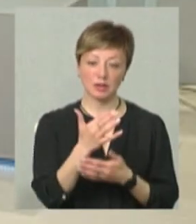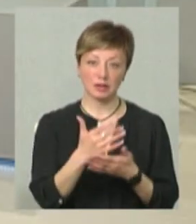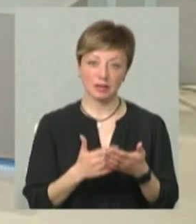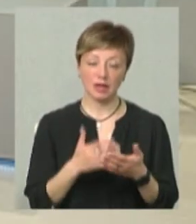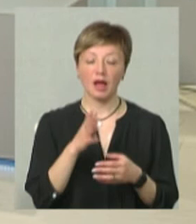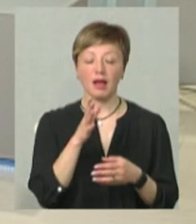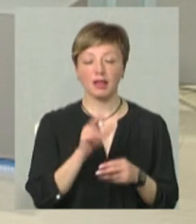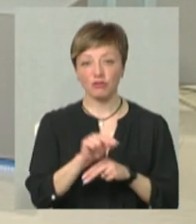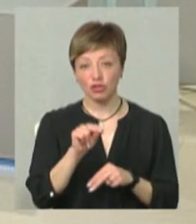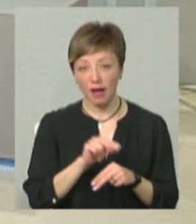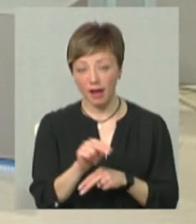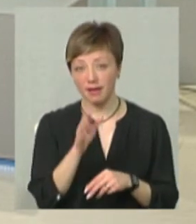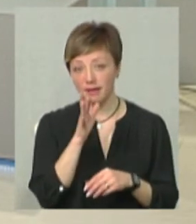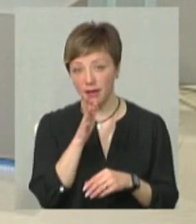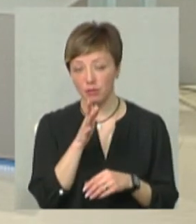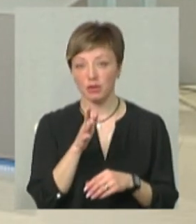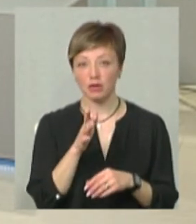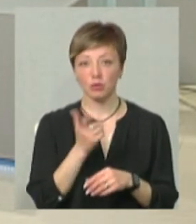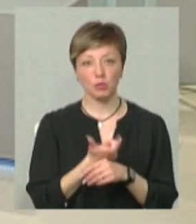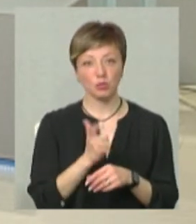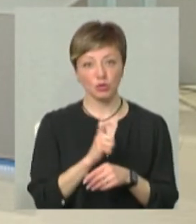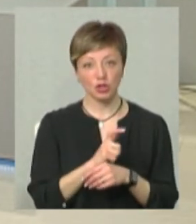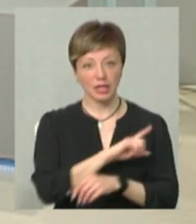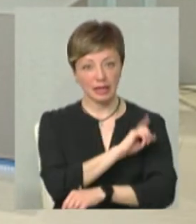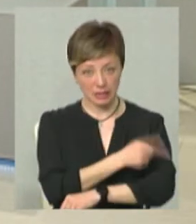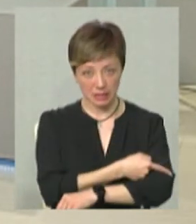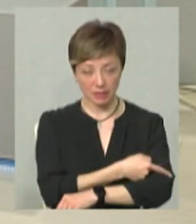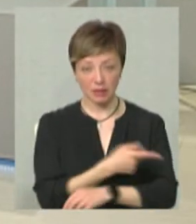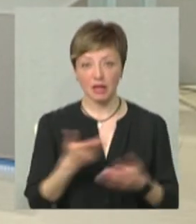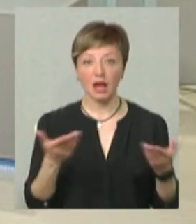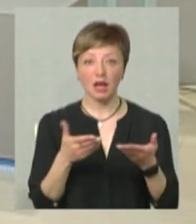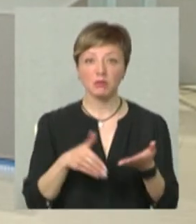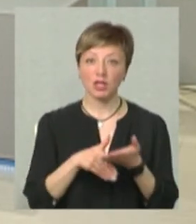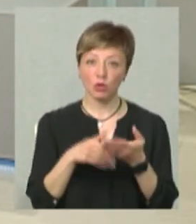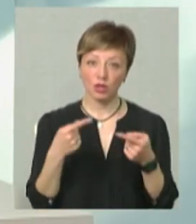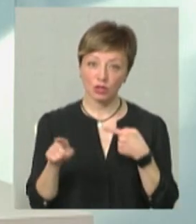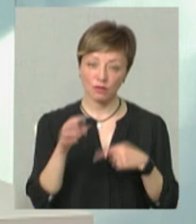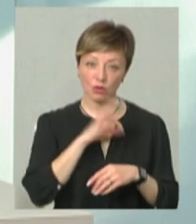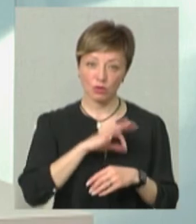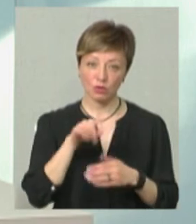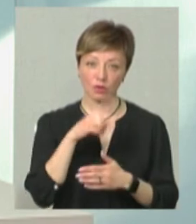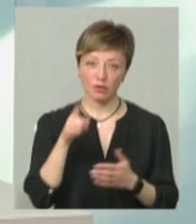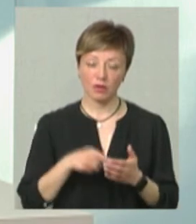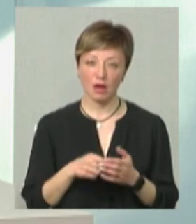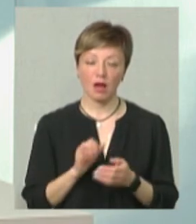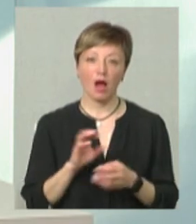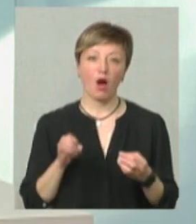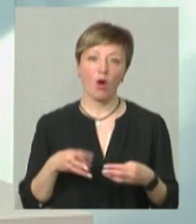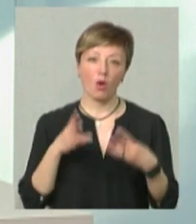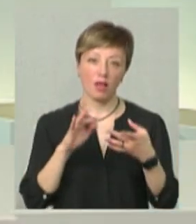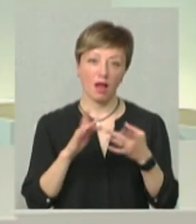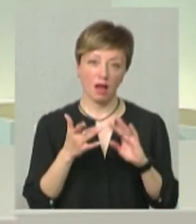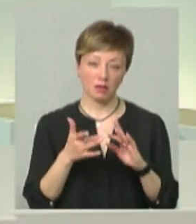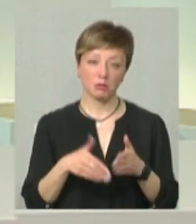скорочений термін навчання. То він більш інтенсивний? Якісь методики інші використовуєте?